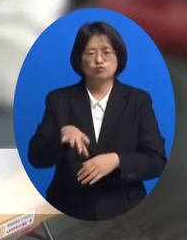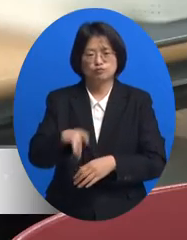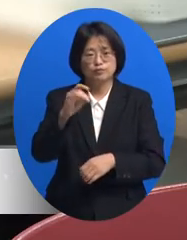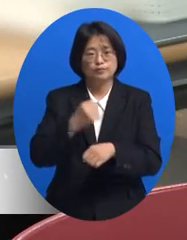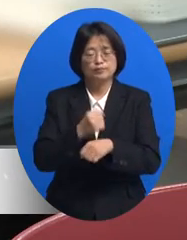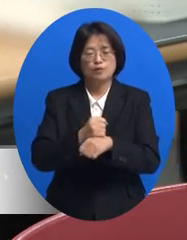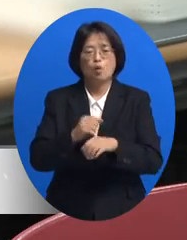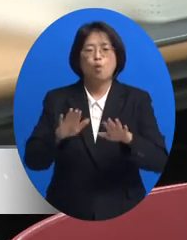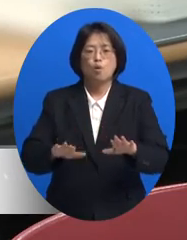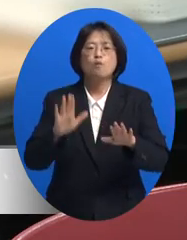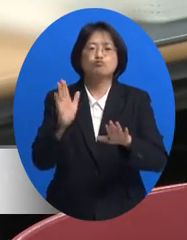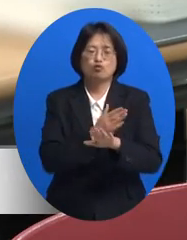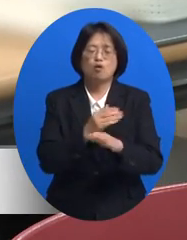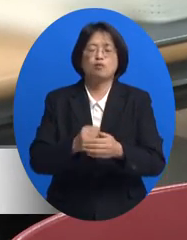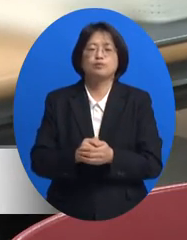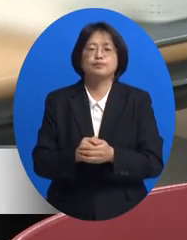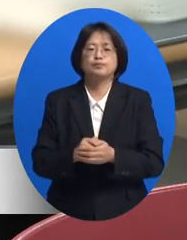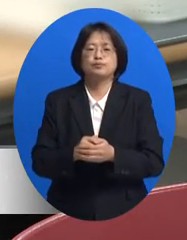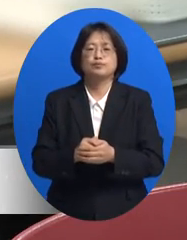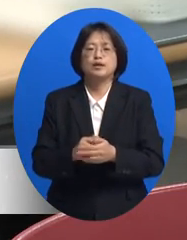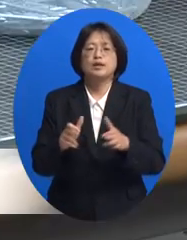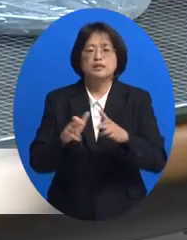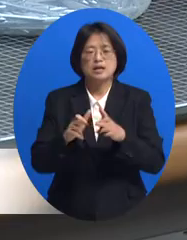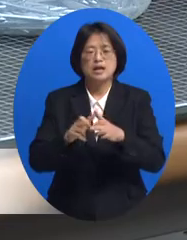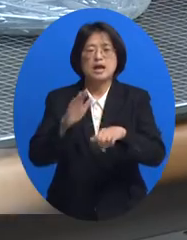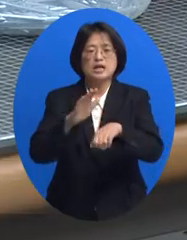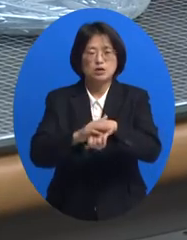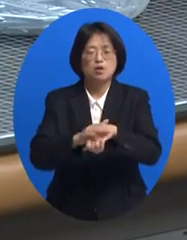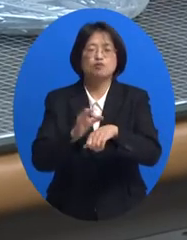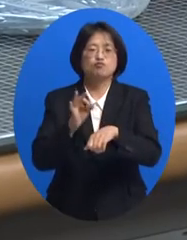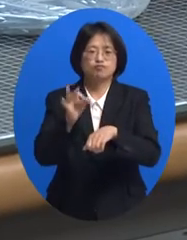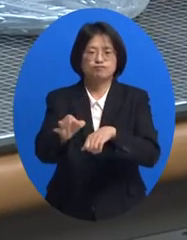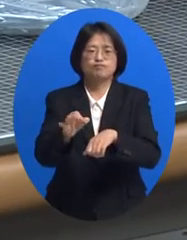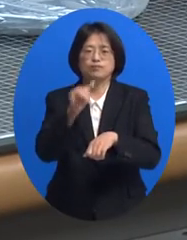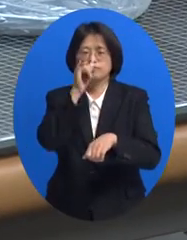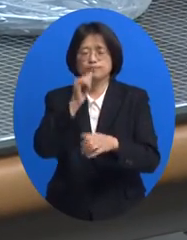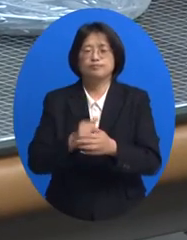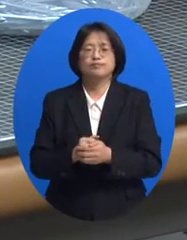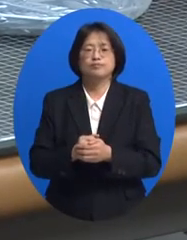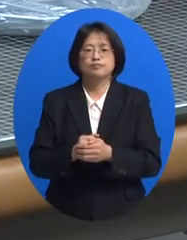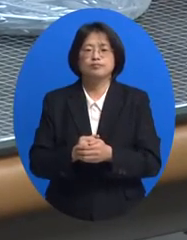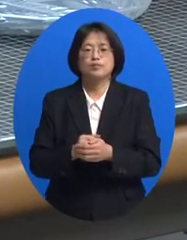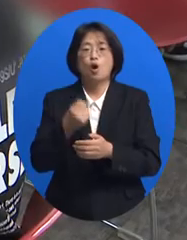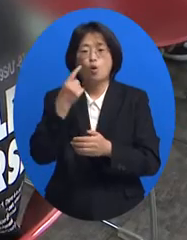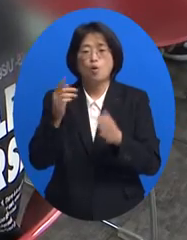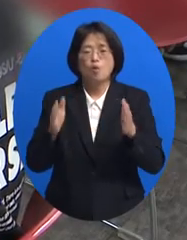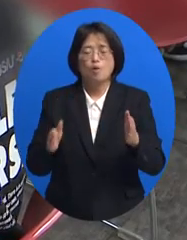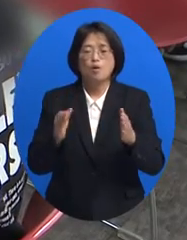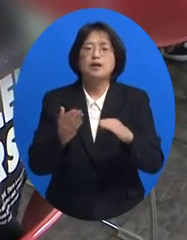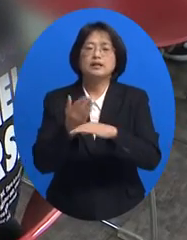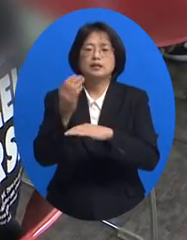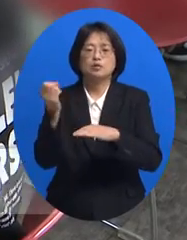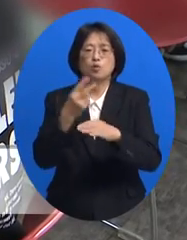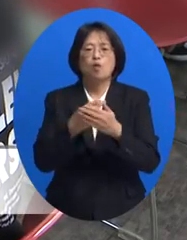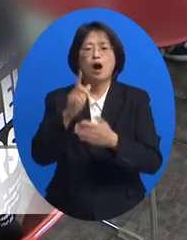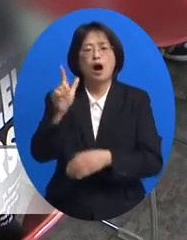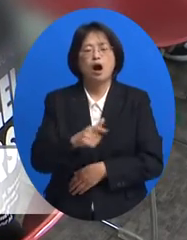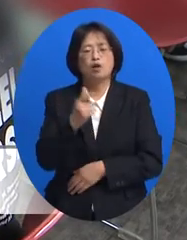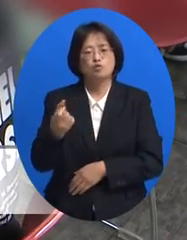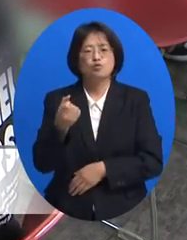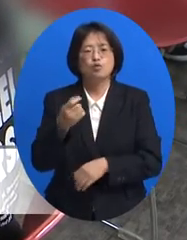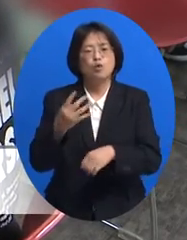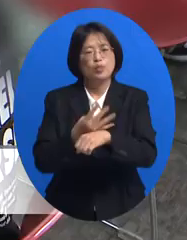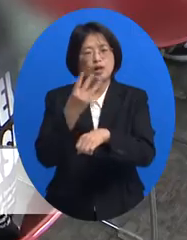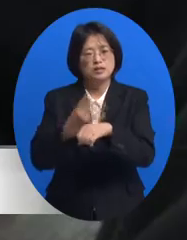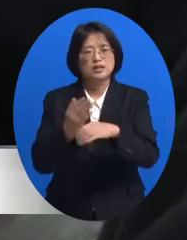처음으로 올해부터 장애인 직업 재활 시설 훈련 장애인 기회 수당을 도입합니다 훈련 기간이 한 달 이상이면서 하루에